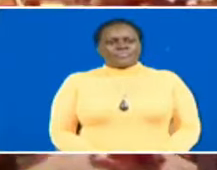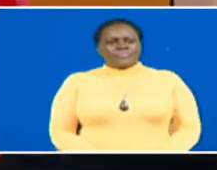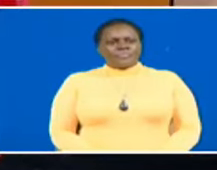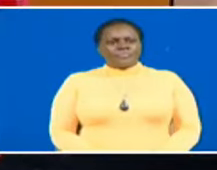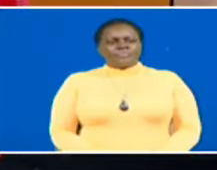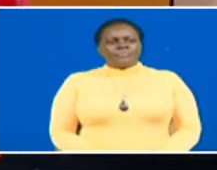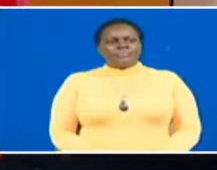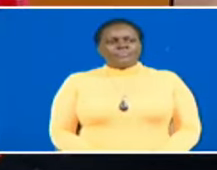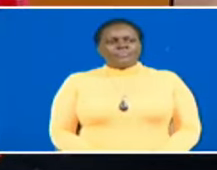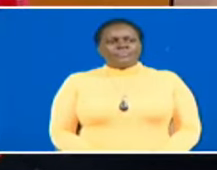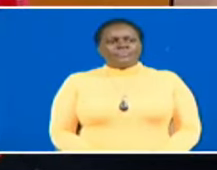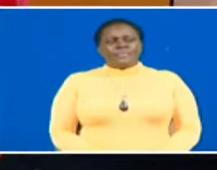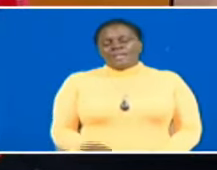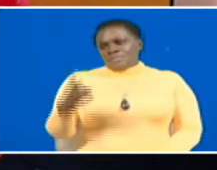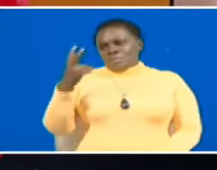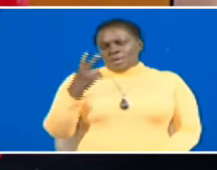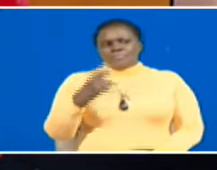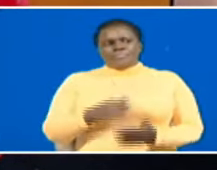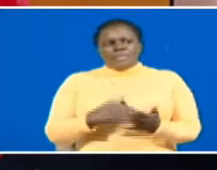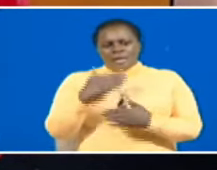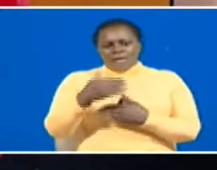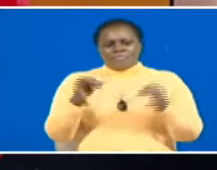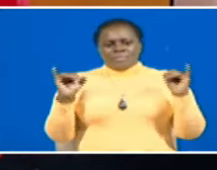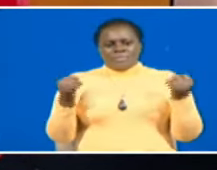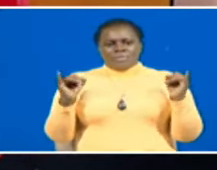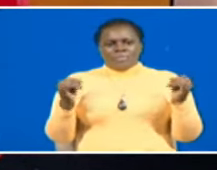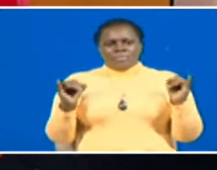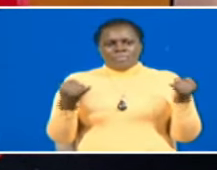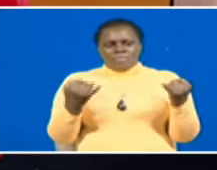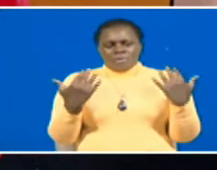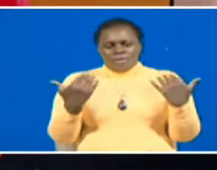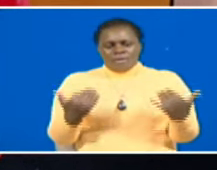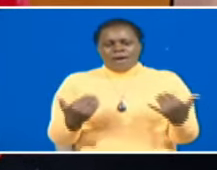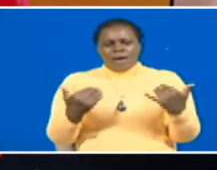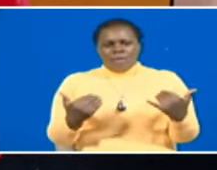Na mtazamaji, baada ya taarifa hiyo ya Vera Mura, nadhani ni wakati wa